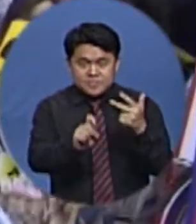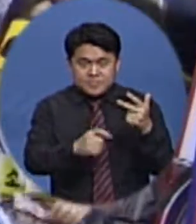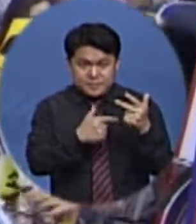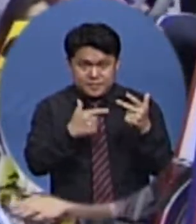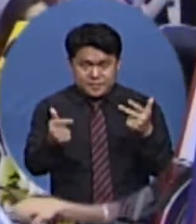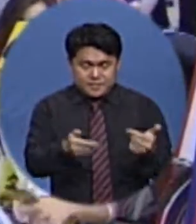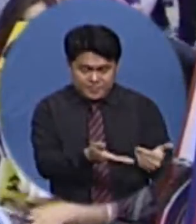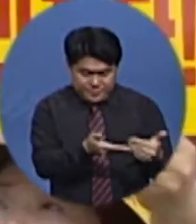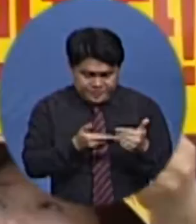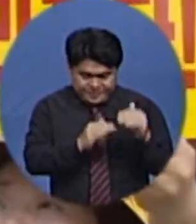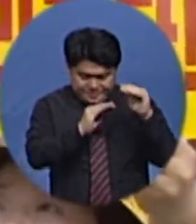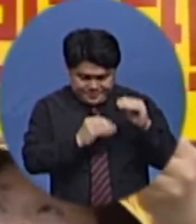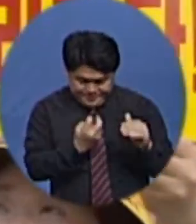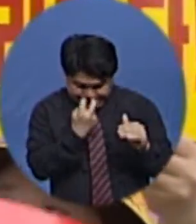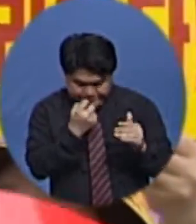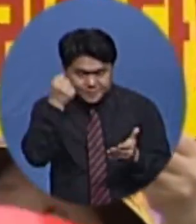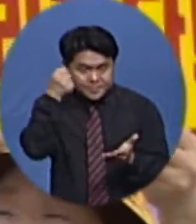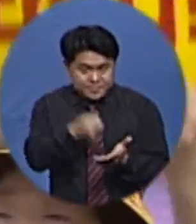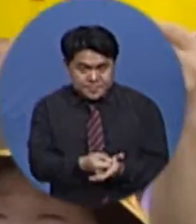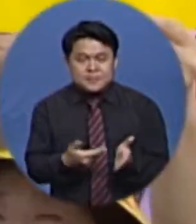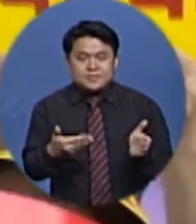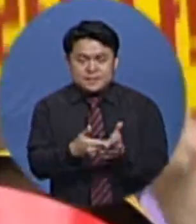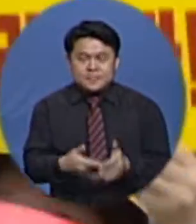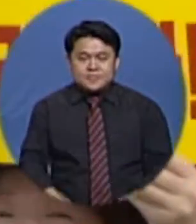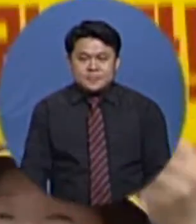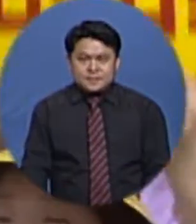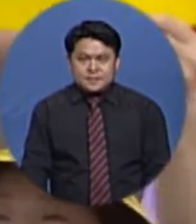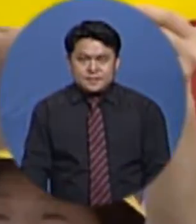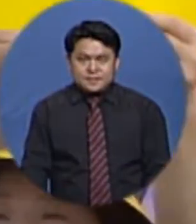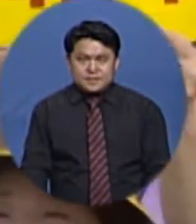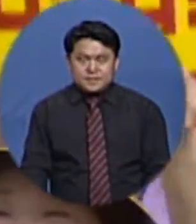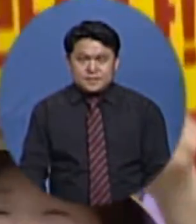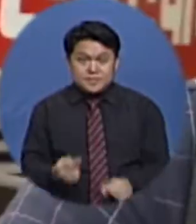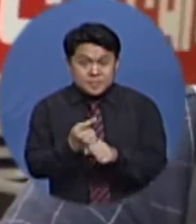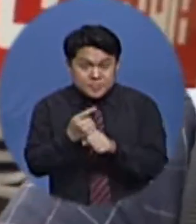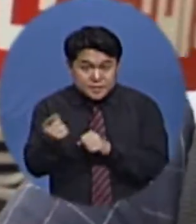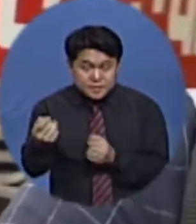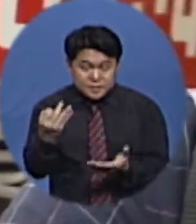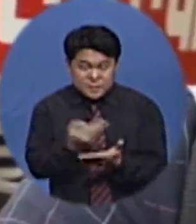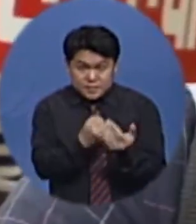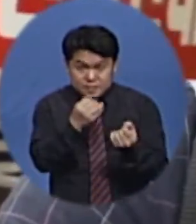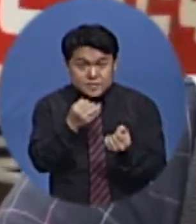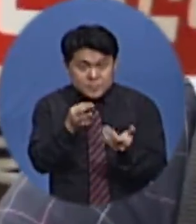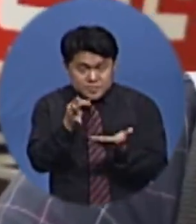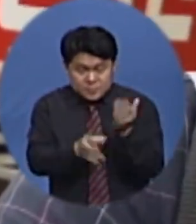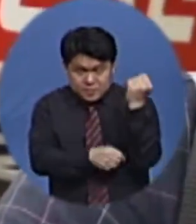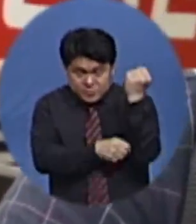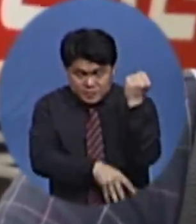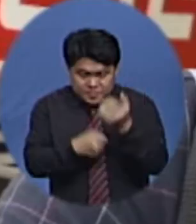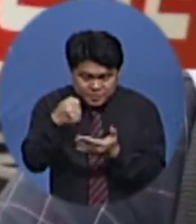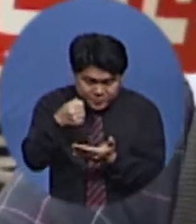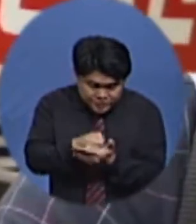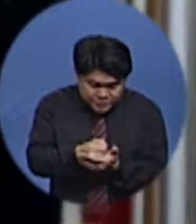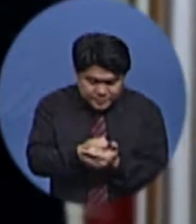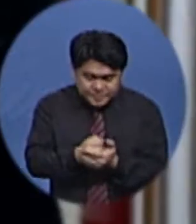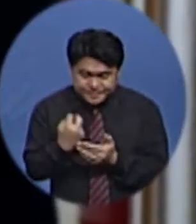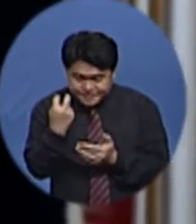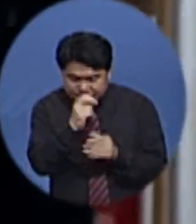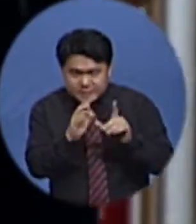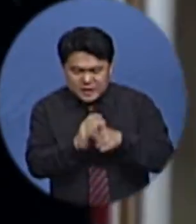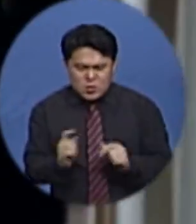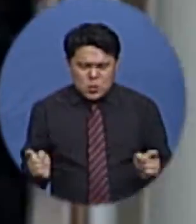제출된 심의안을 최종 확정했다고 밝혔습니다. 내년도 최저임금 결정을 둘러싼 심의 과정은 그 어느